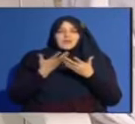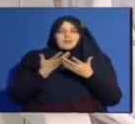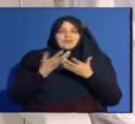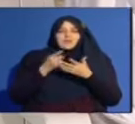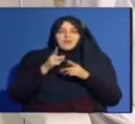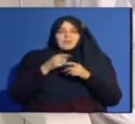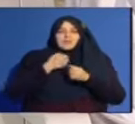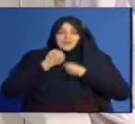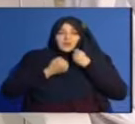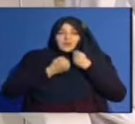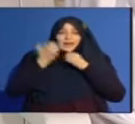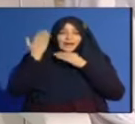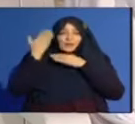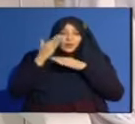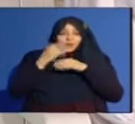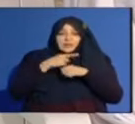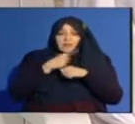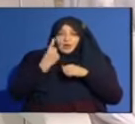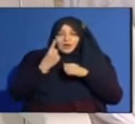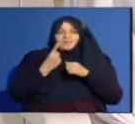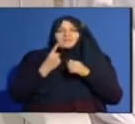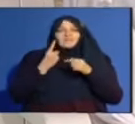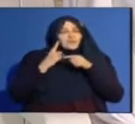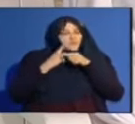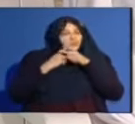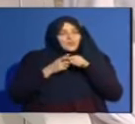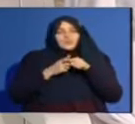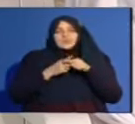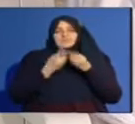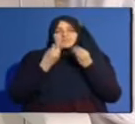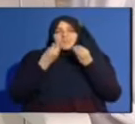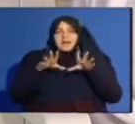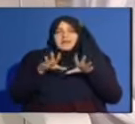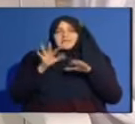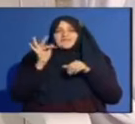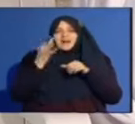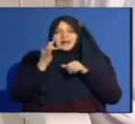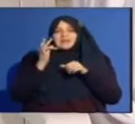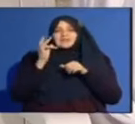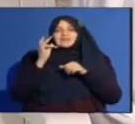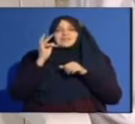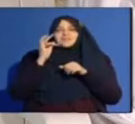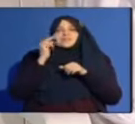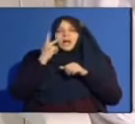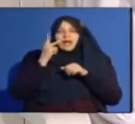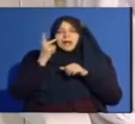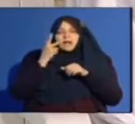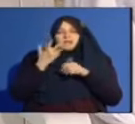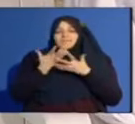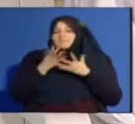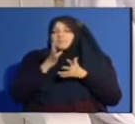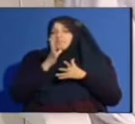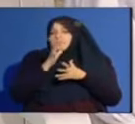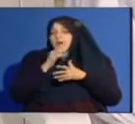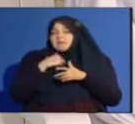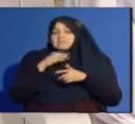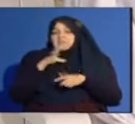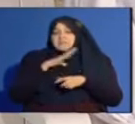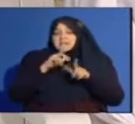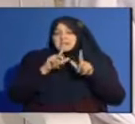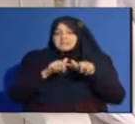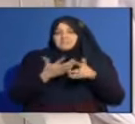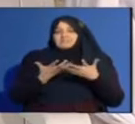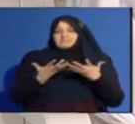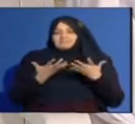الغربة وألم فقدان الأب والأخ وعدم القدرة من